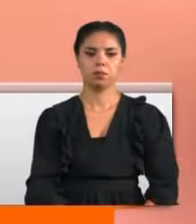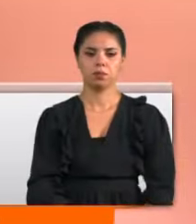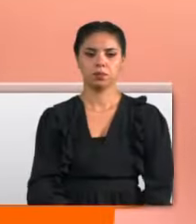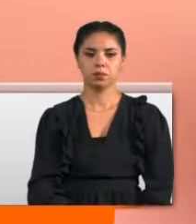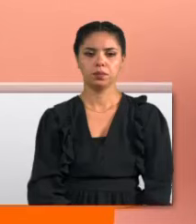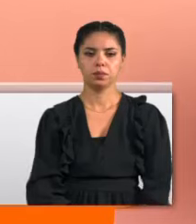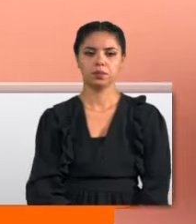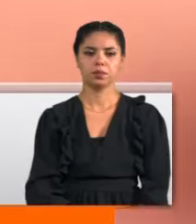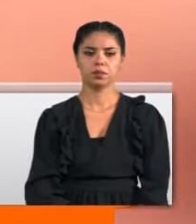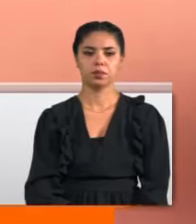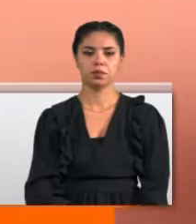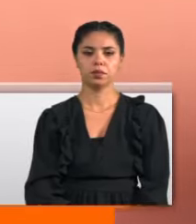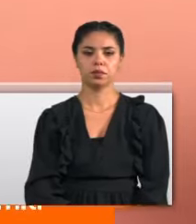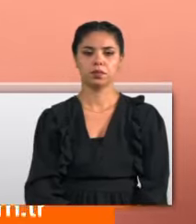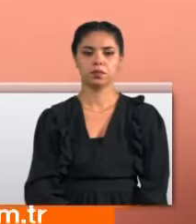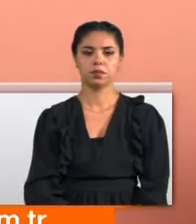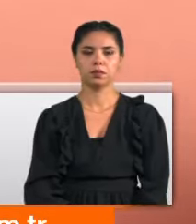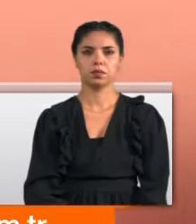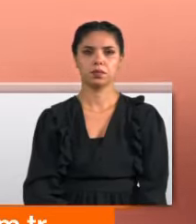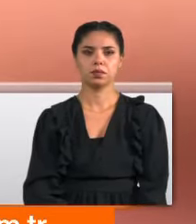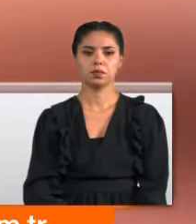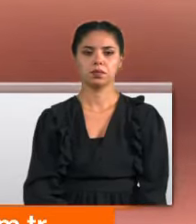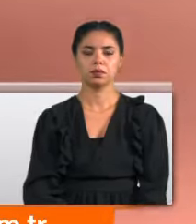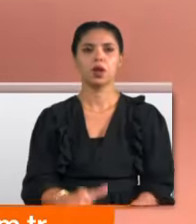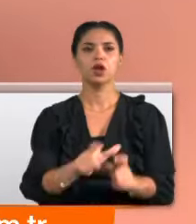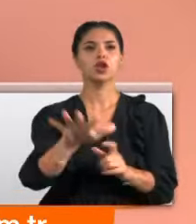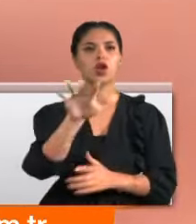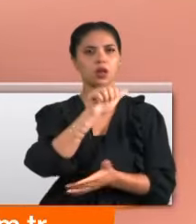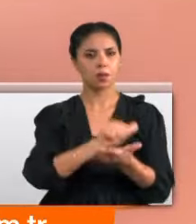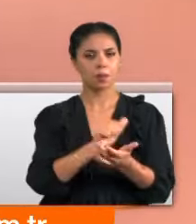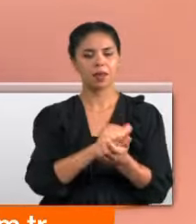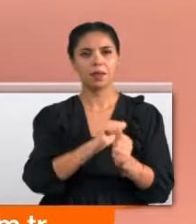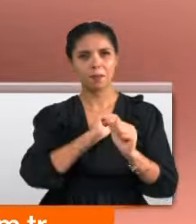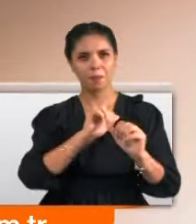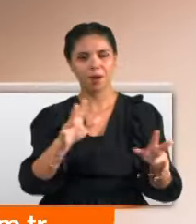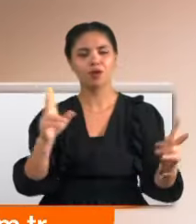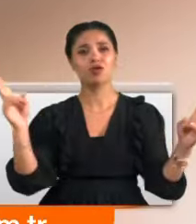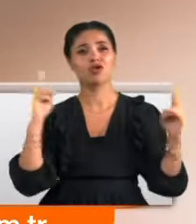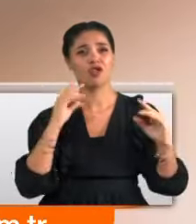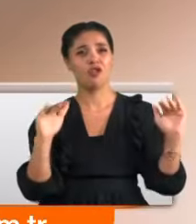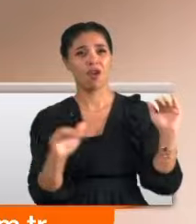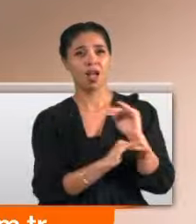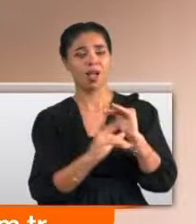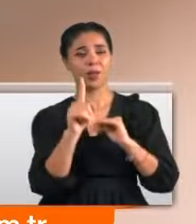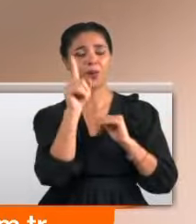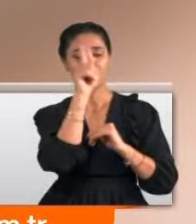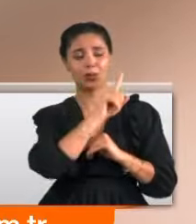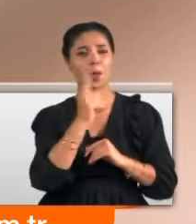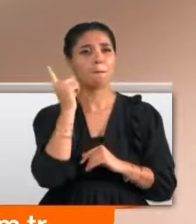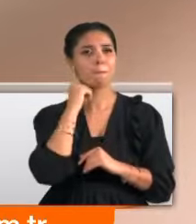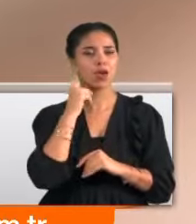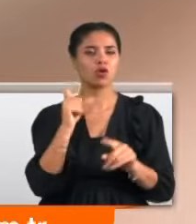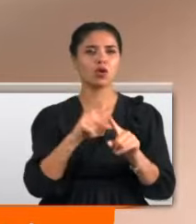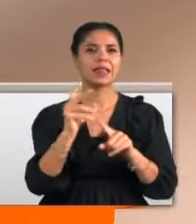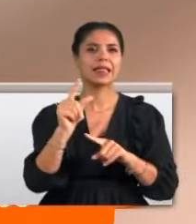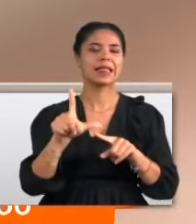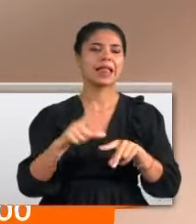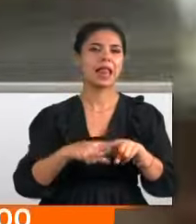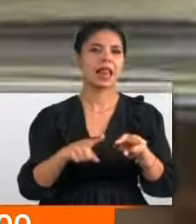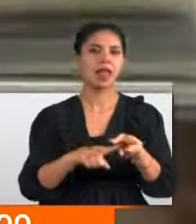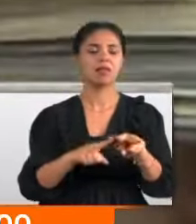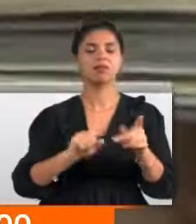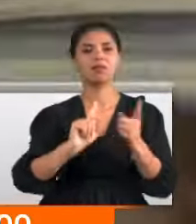olmuş. Çok teşekkür ediyorum. Sosyal medyadan paylaştığı şatafatlı hayatıyla ünlü olan Dilan Polat, eşiyle birlikte